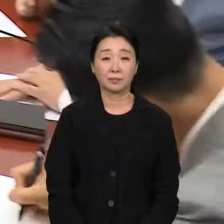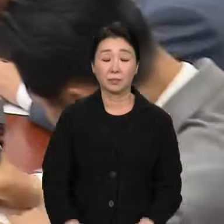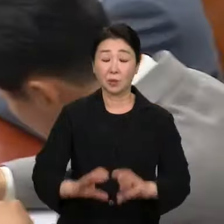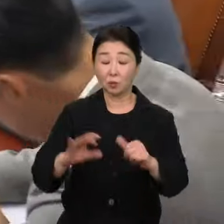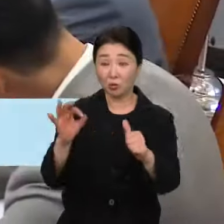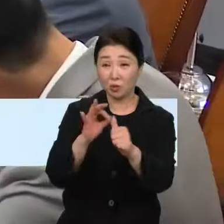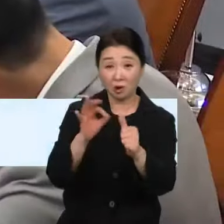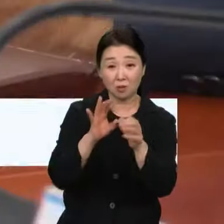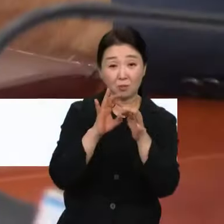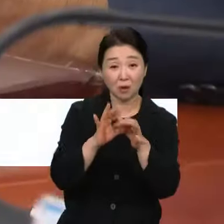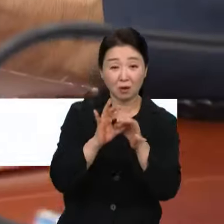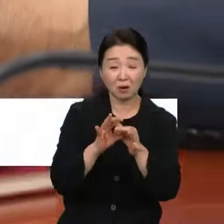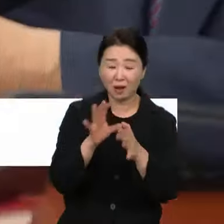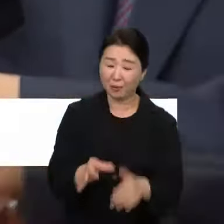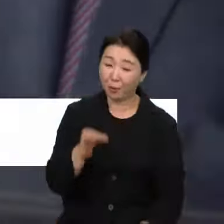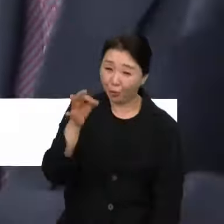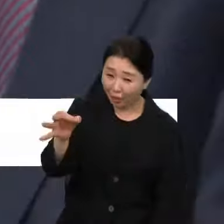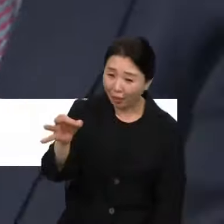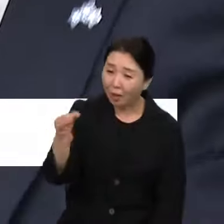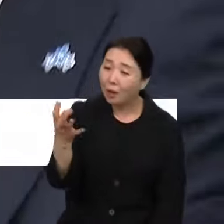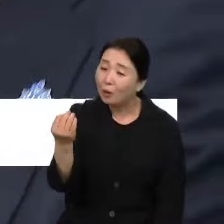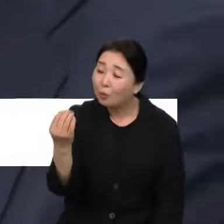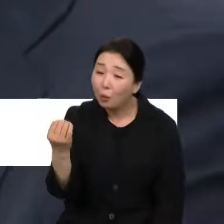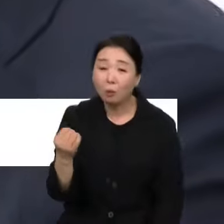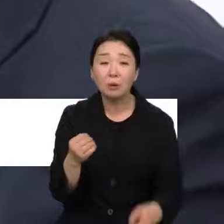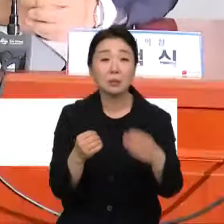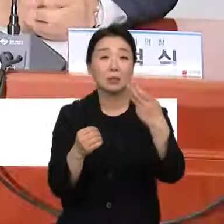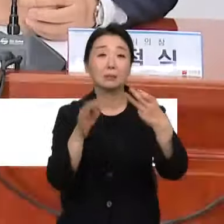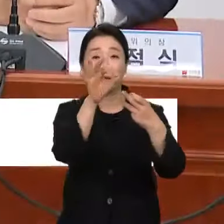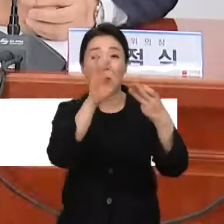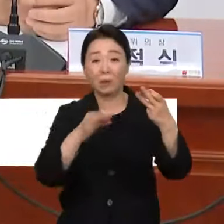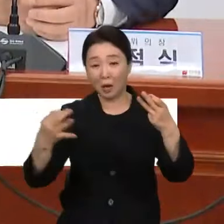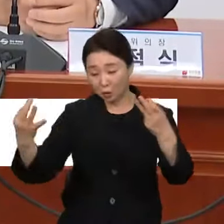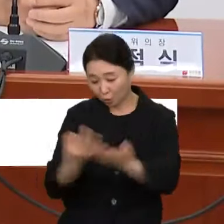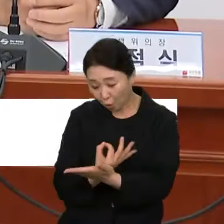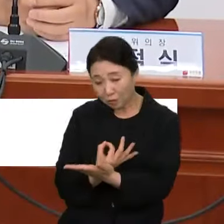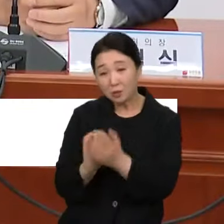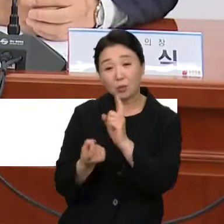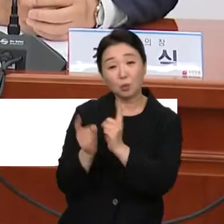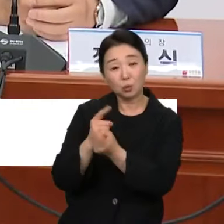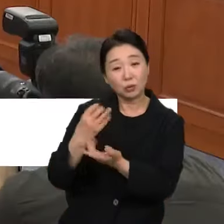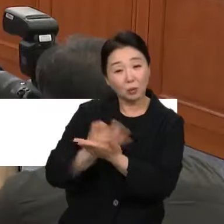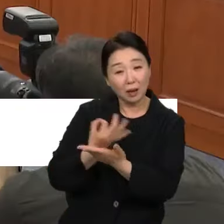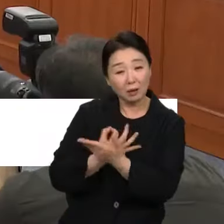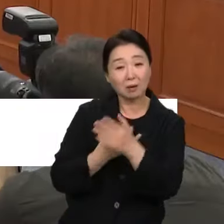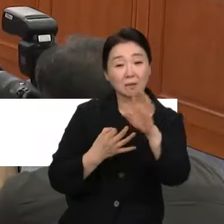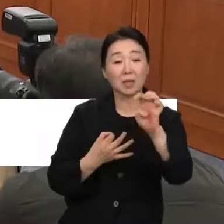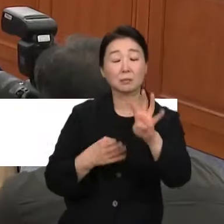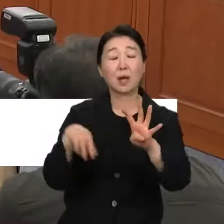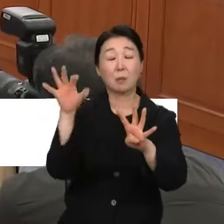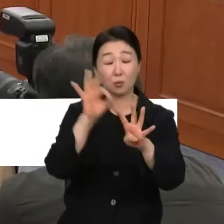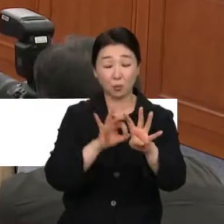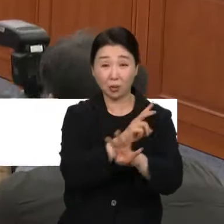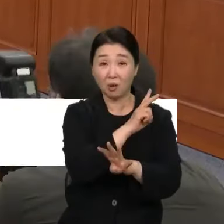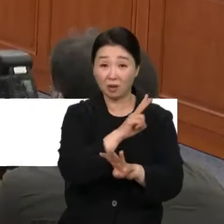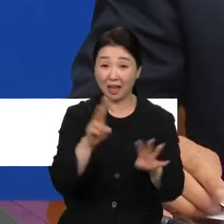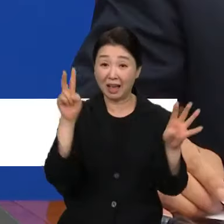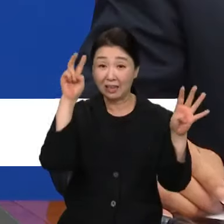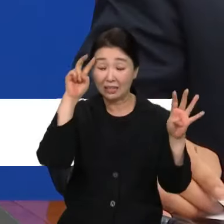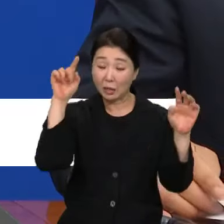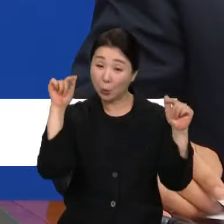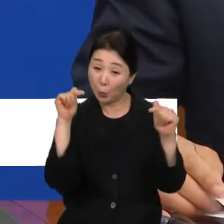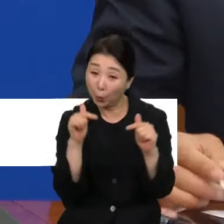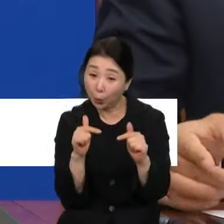국민연금을 둘러싸고 내는 돈 보험료율은 13%로 받는 돈 소득 대체율은 44%로 여야 의견이